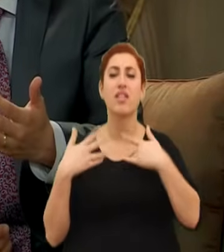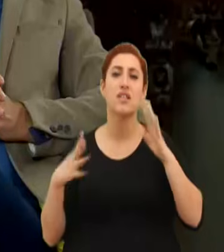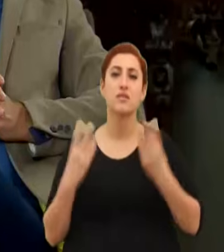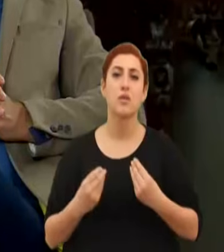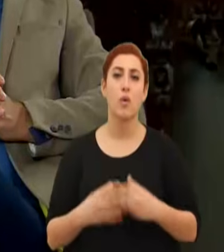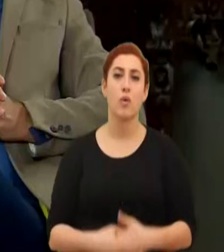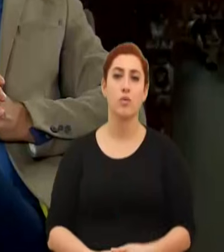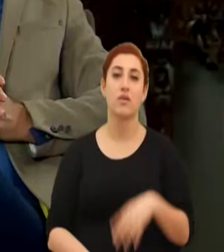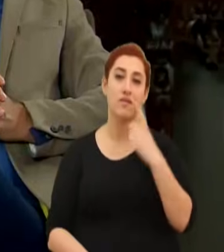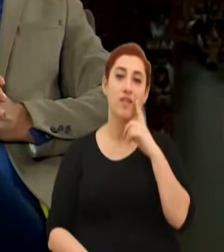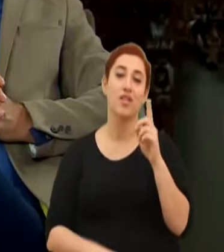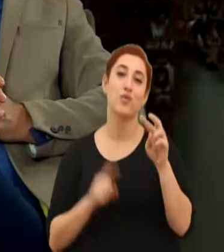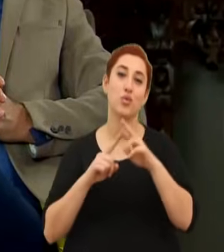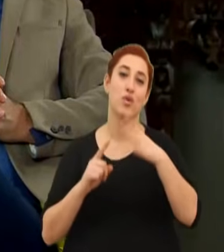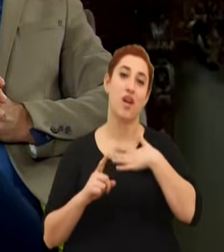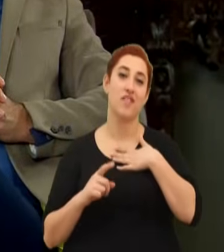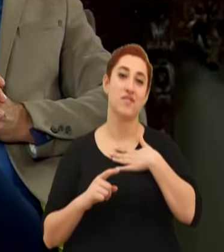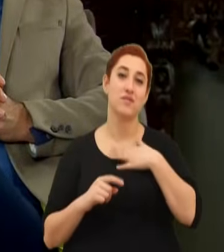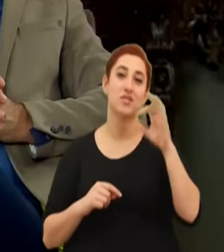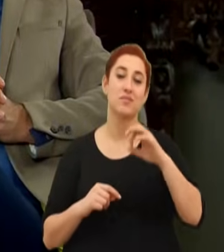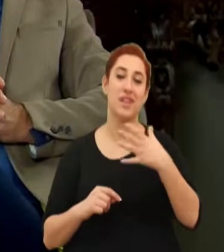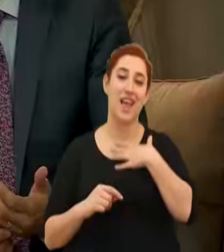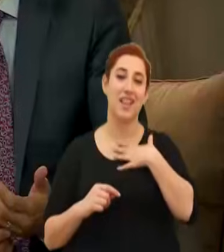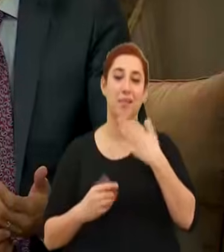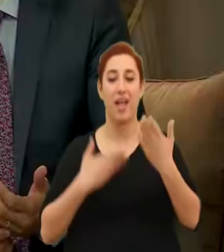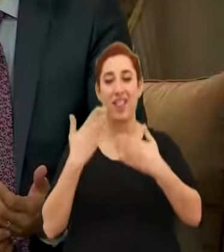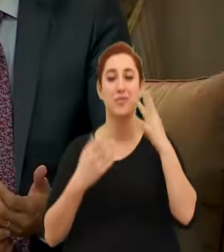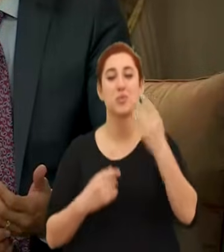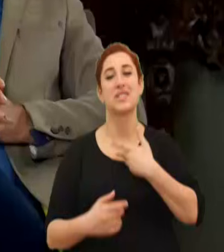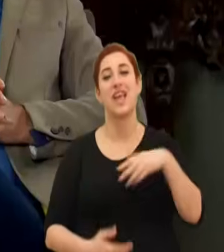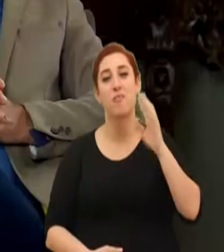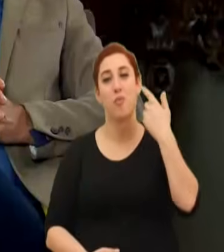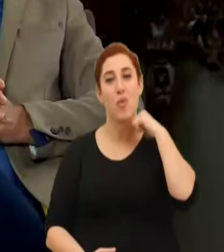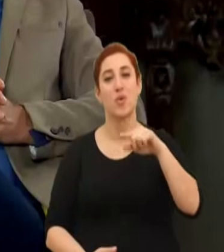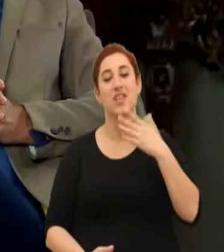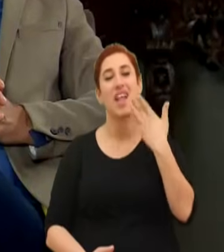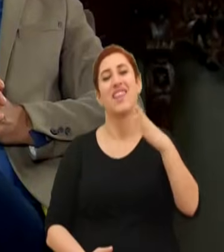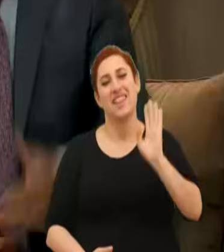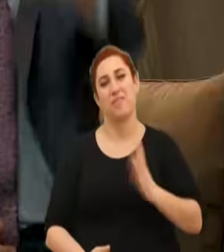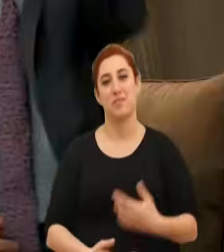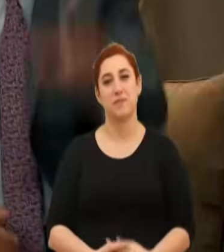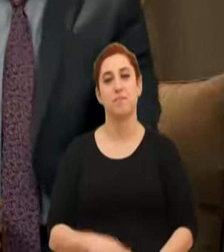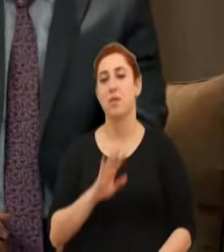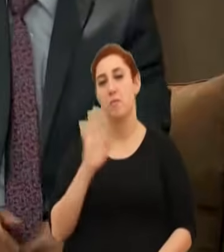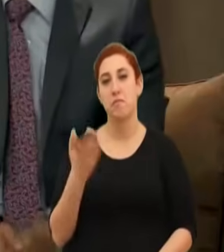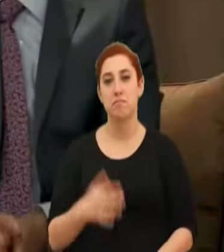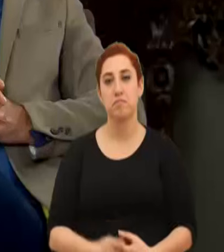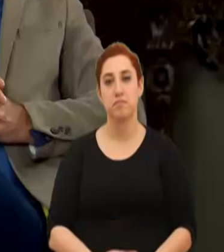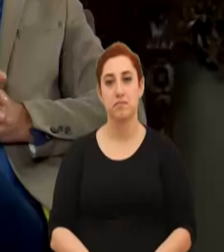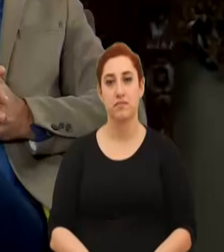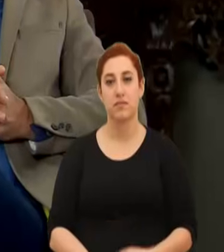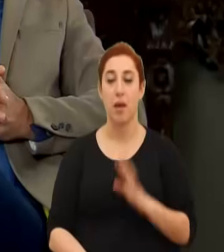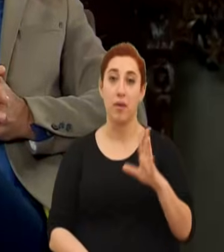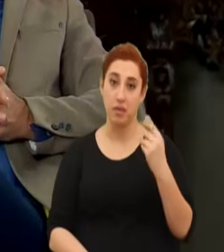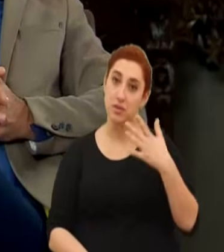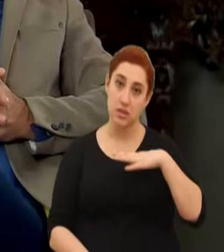nasıl oldu? Vallahi Nurhancığım, şimdi kendimi övmeyi de pek sevmiyorum. O yüzden anlatmasam. Peki.